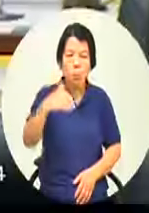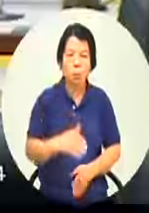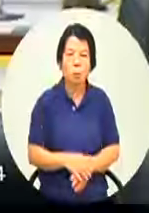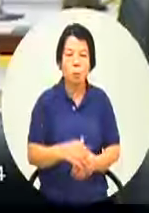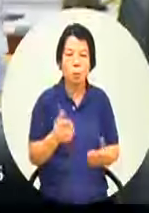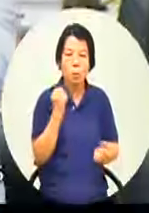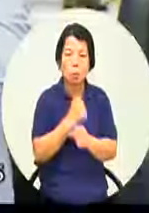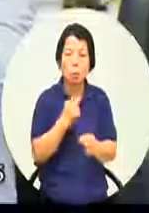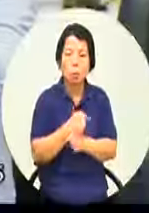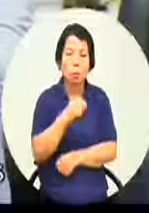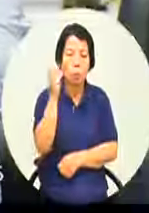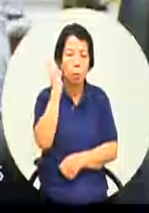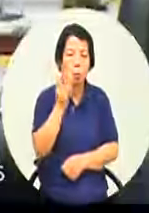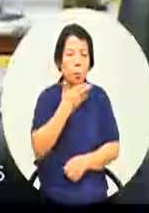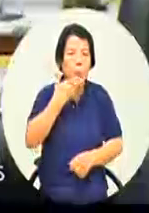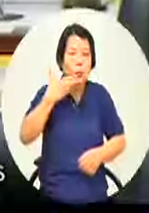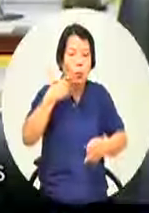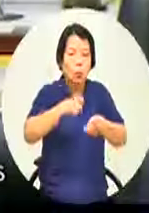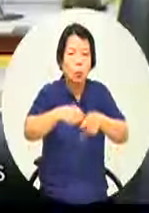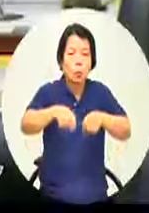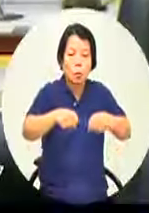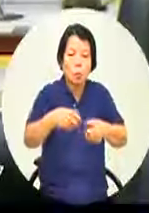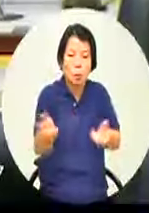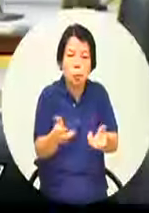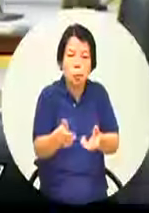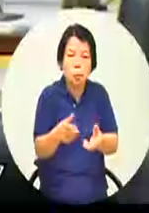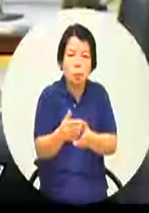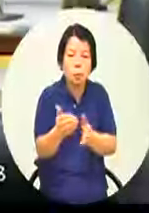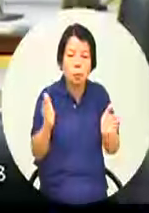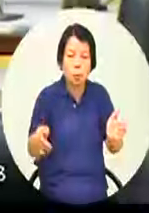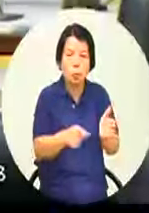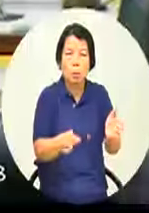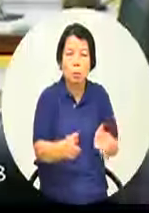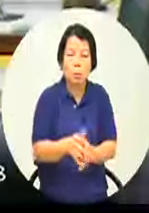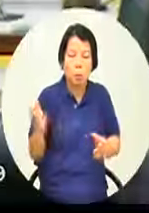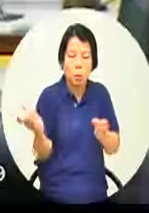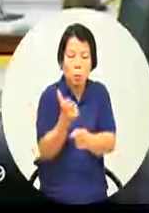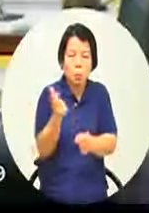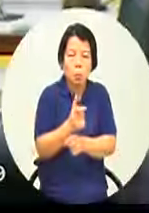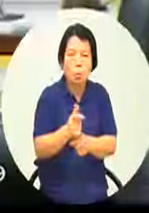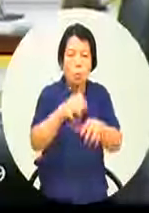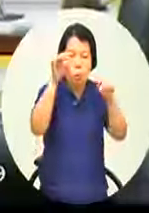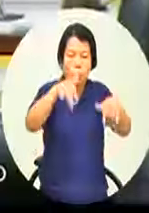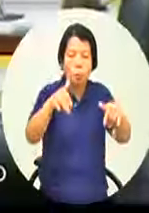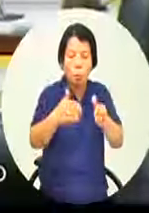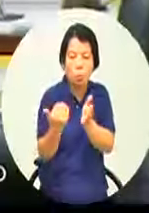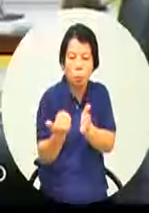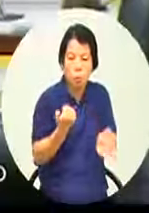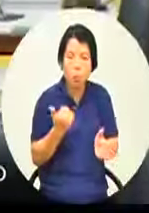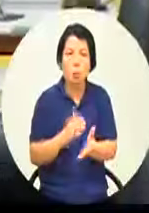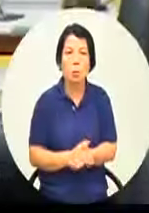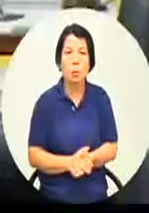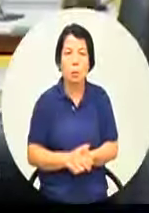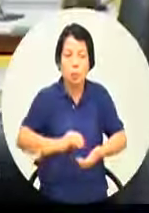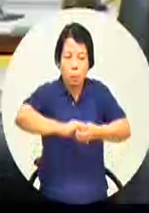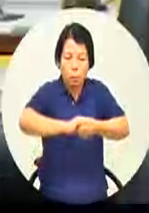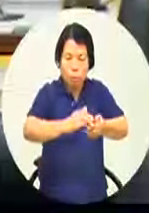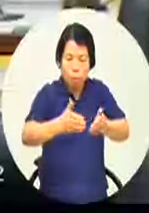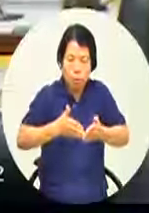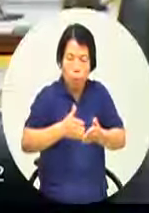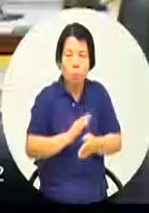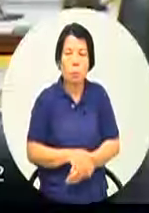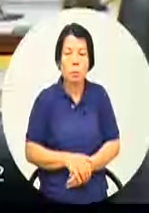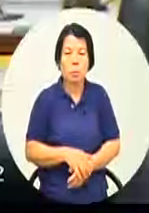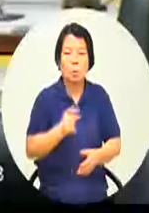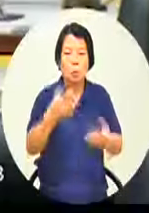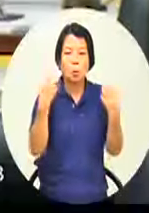工程这个期间哦。如果是台风天还是下雨天前夕哦，我们一定要要求我们的